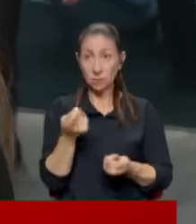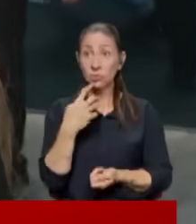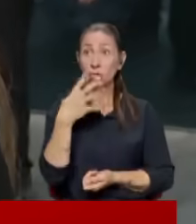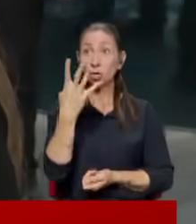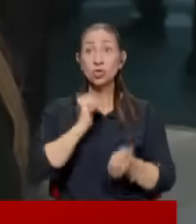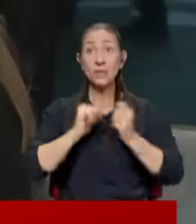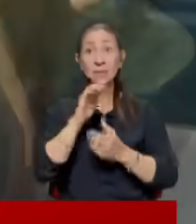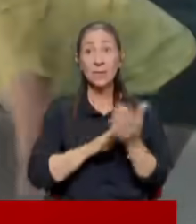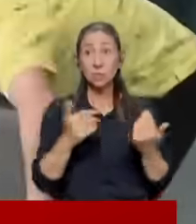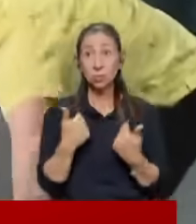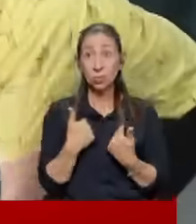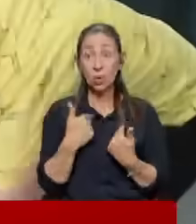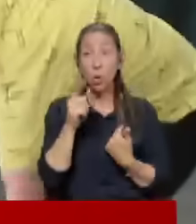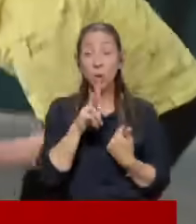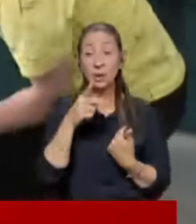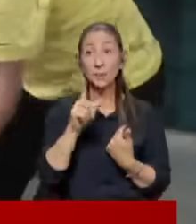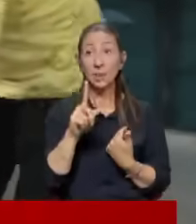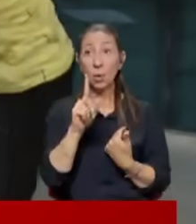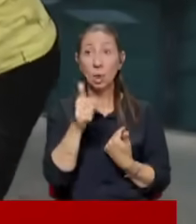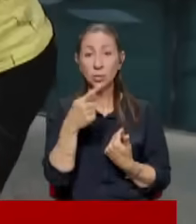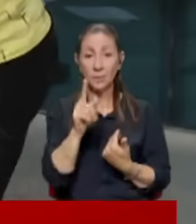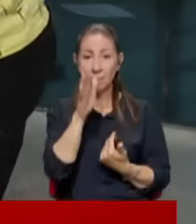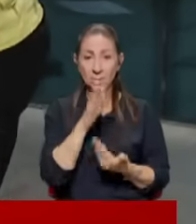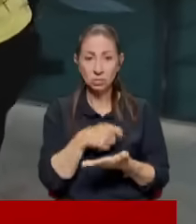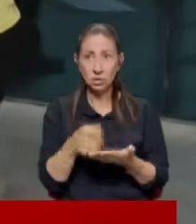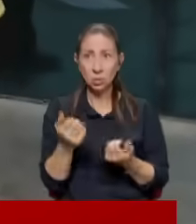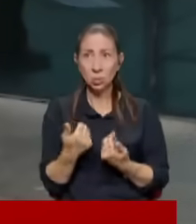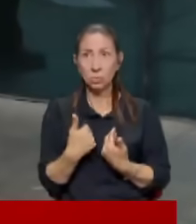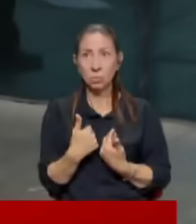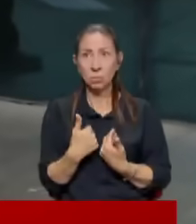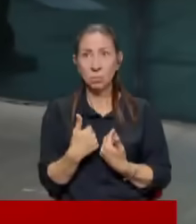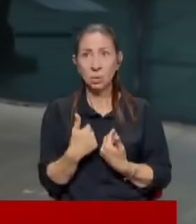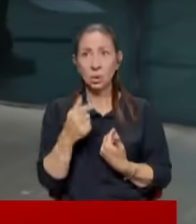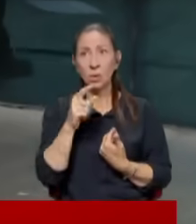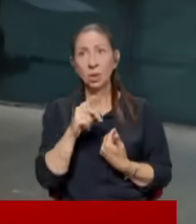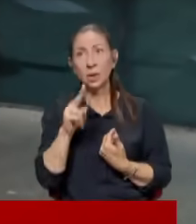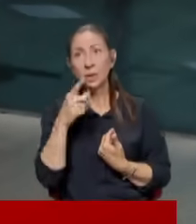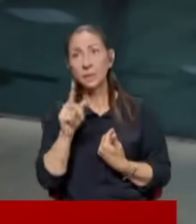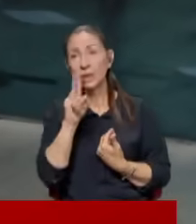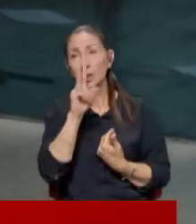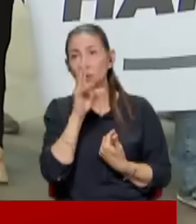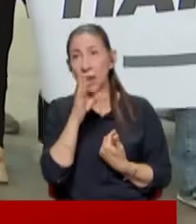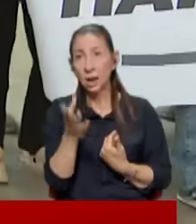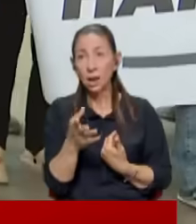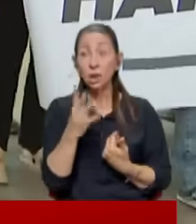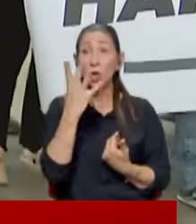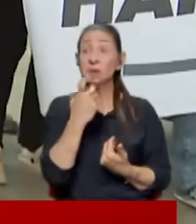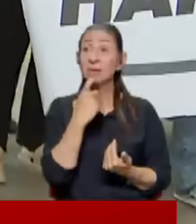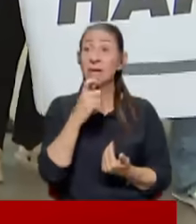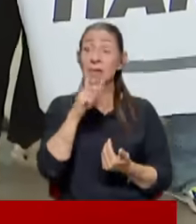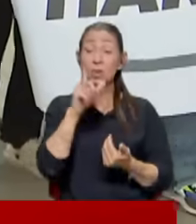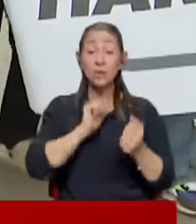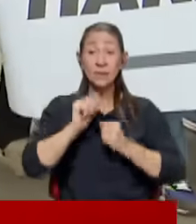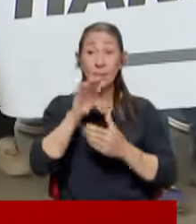yıllık üniversite mezunuyum. 17 bin, 16.500, işte 17.250. 4 yıllık